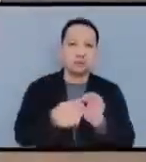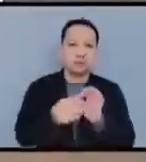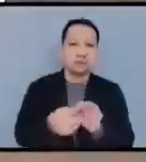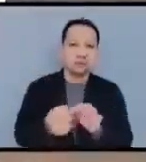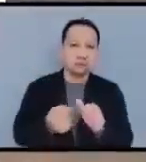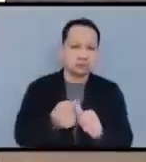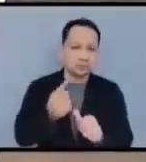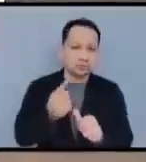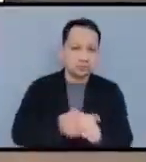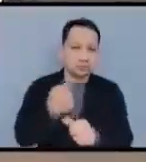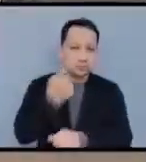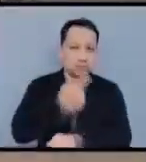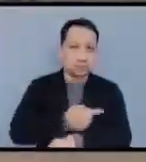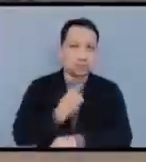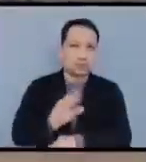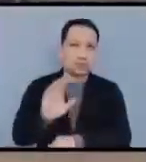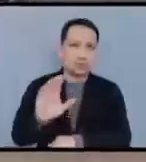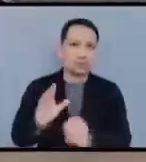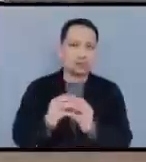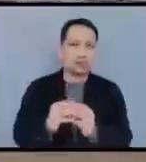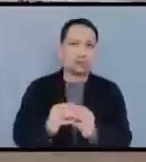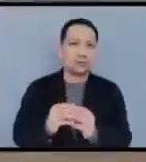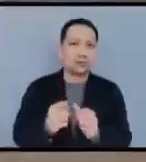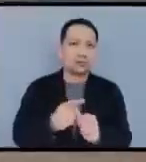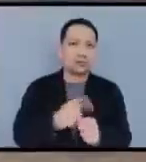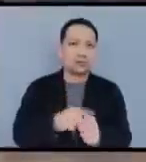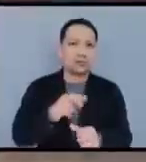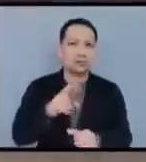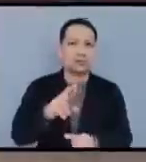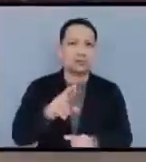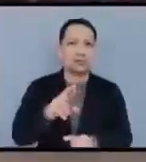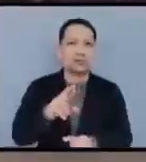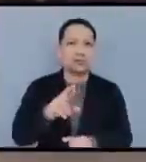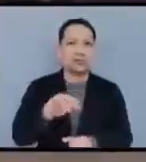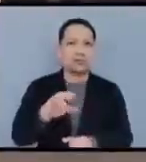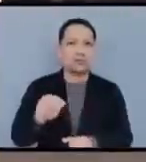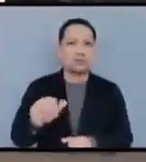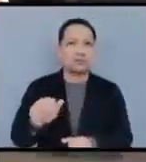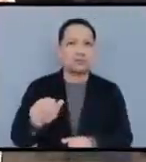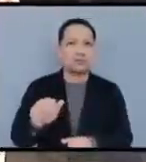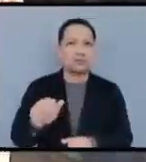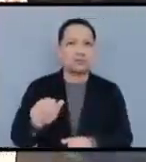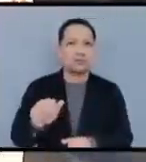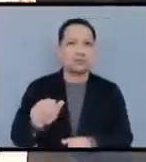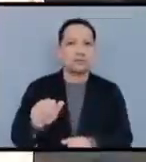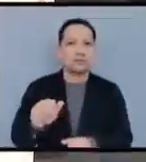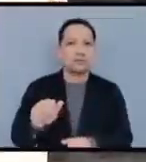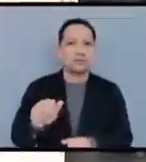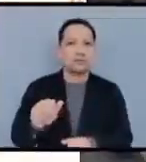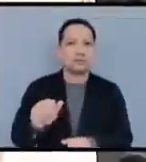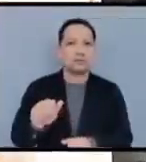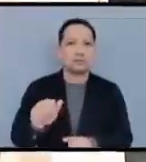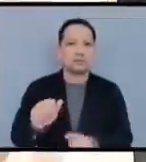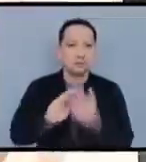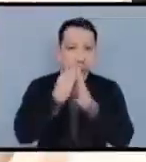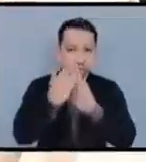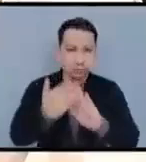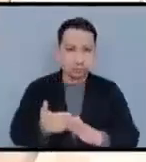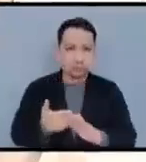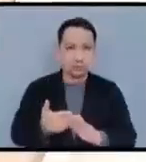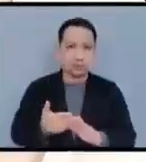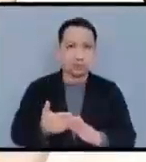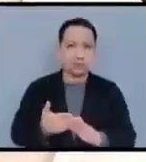araw ng Ramadan? Alhamdulillah, ito ay mapayapa at nilagsa ang Manila Golden